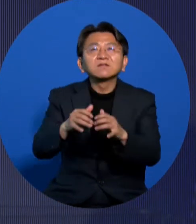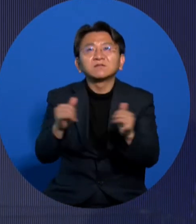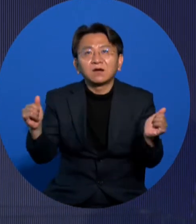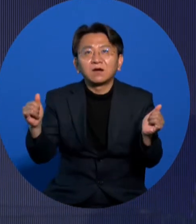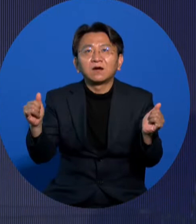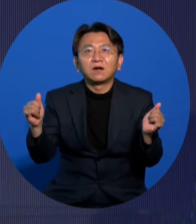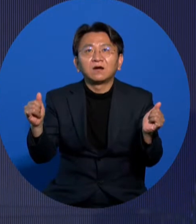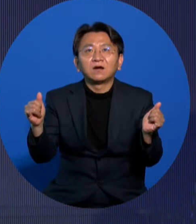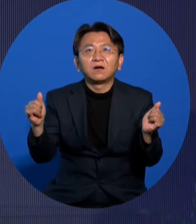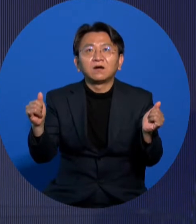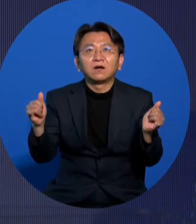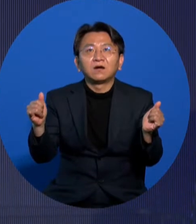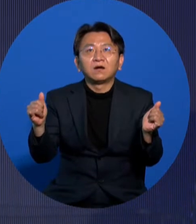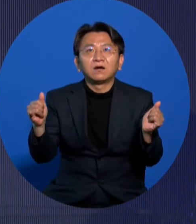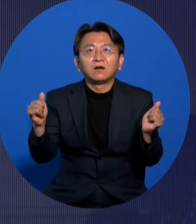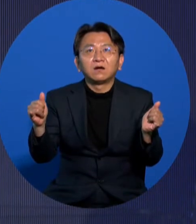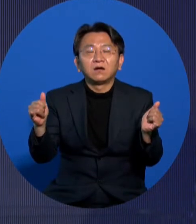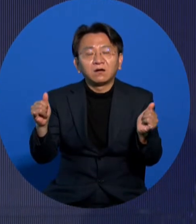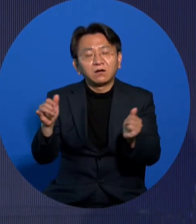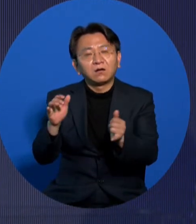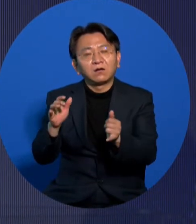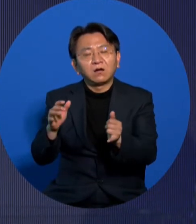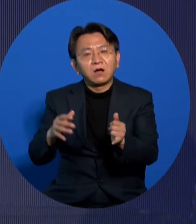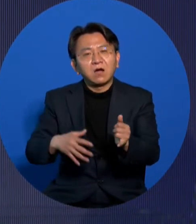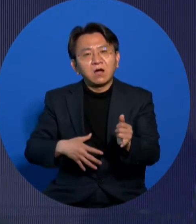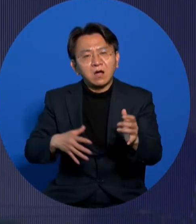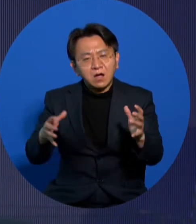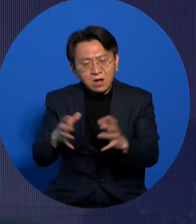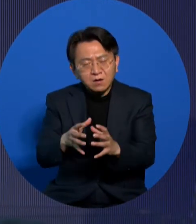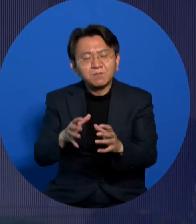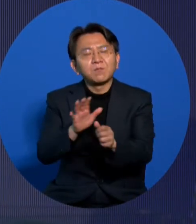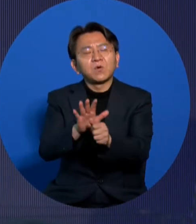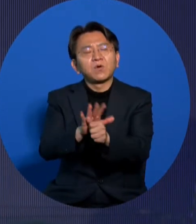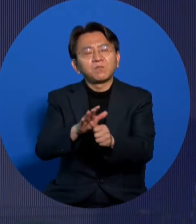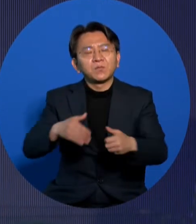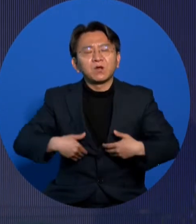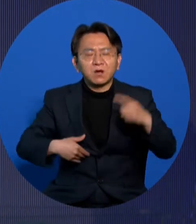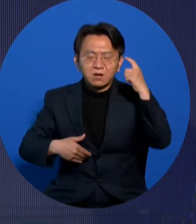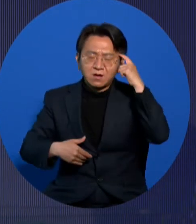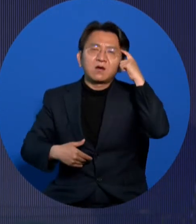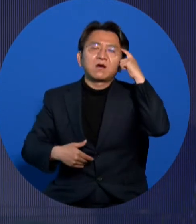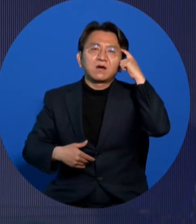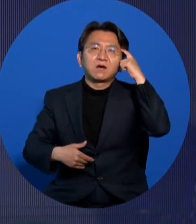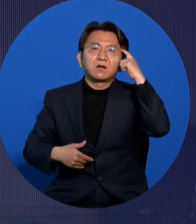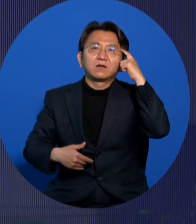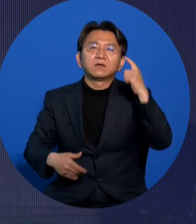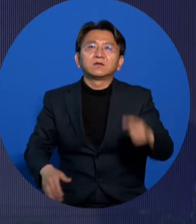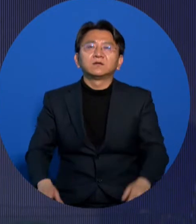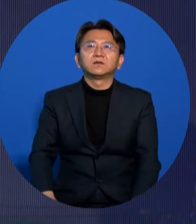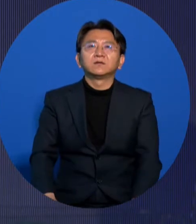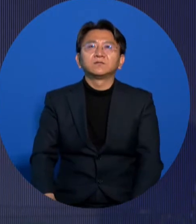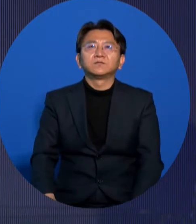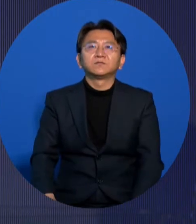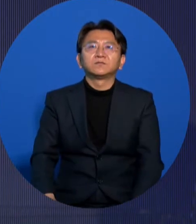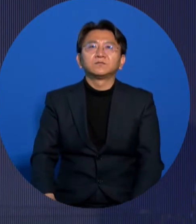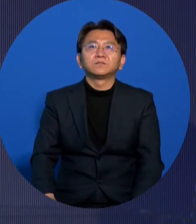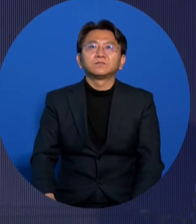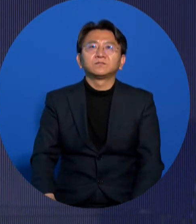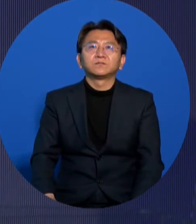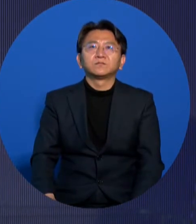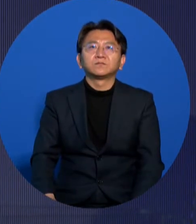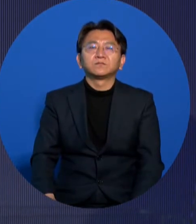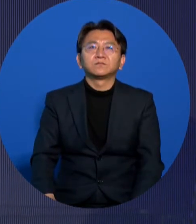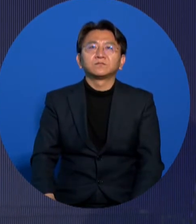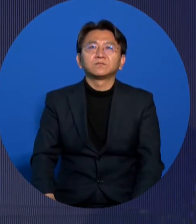모두 편리성을 갖겠구나, 그런 생각을 절실하게 느꼈습니다. 그래서 우리가